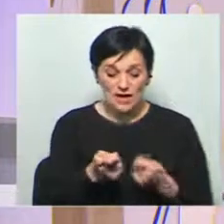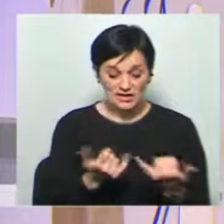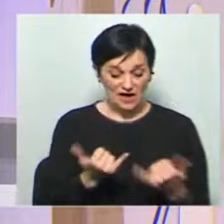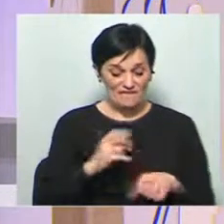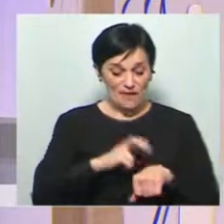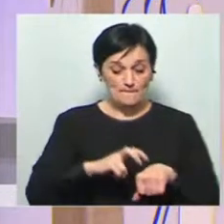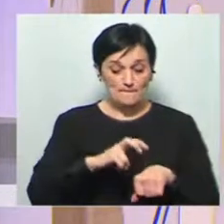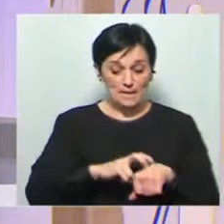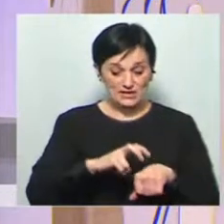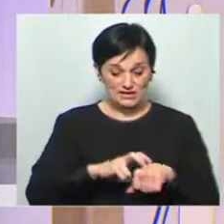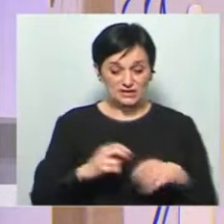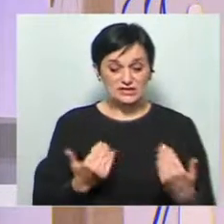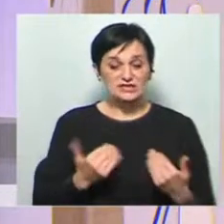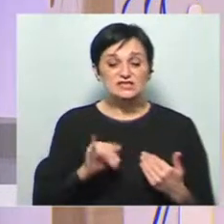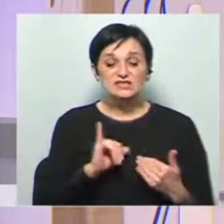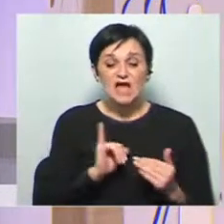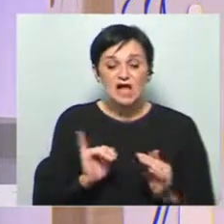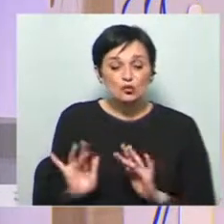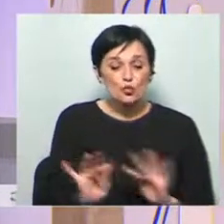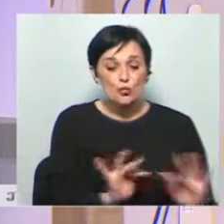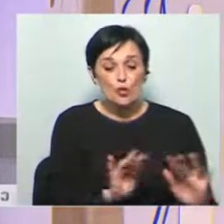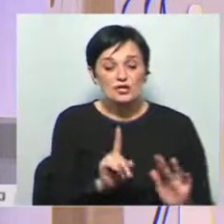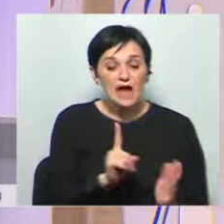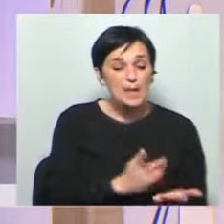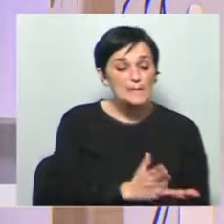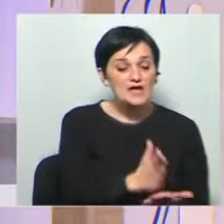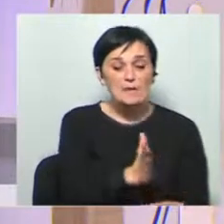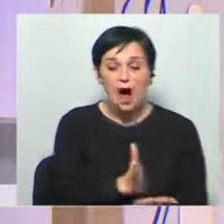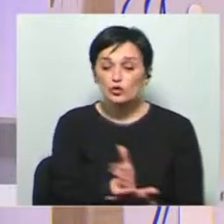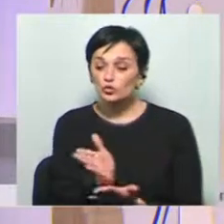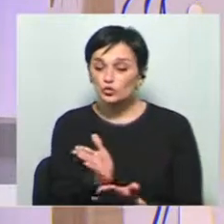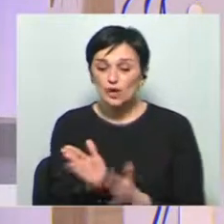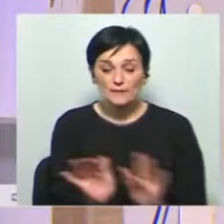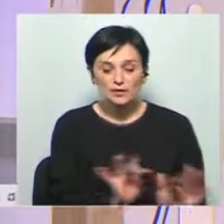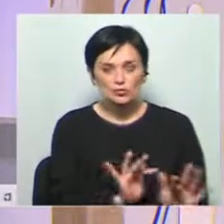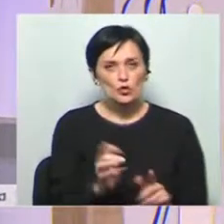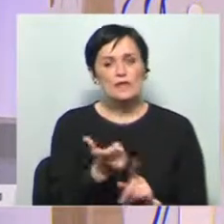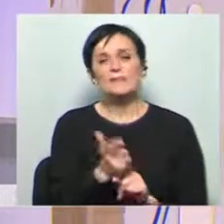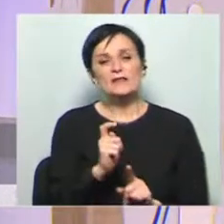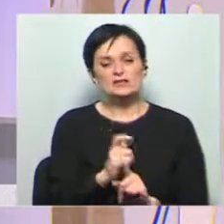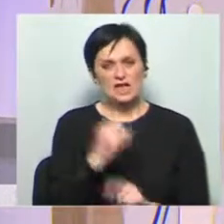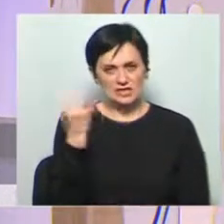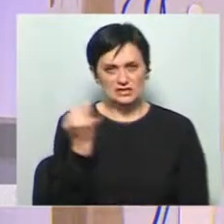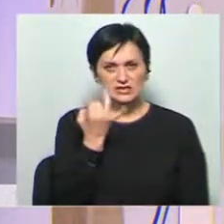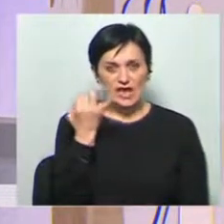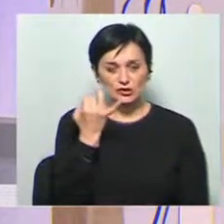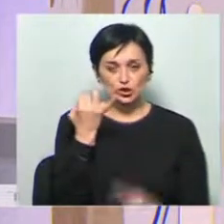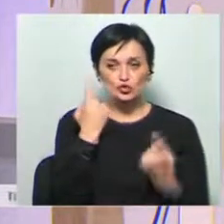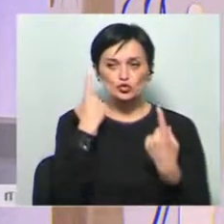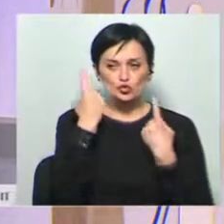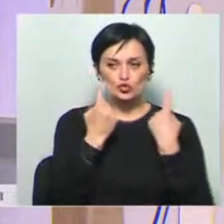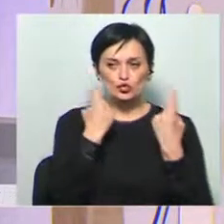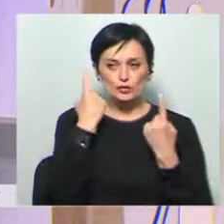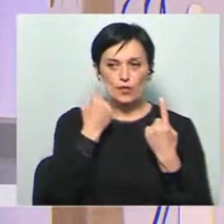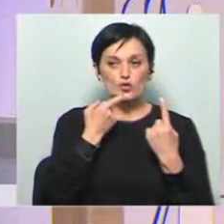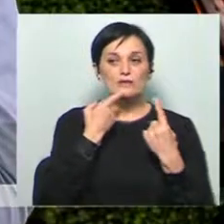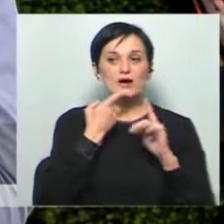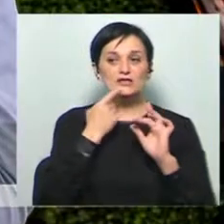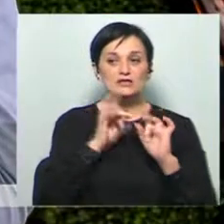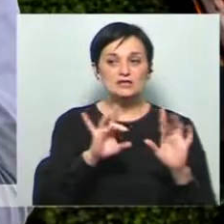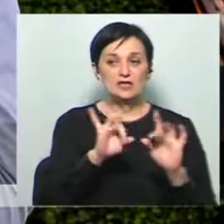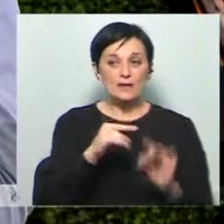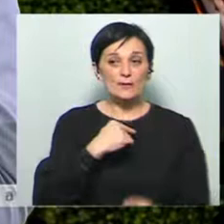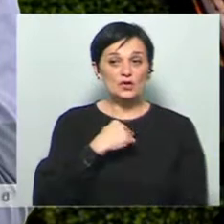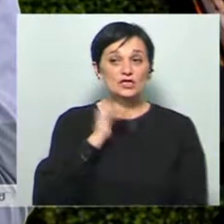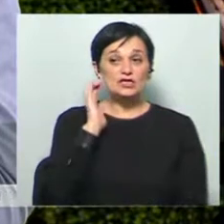მედიცინა საით მოძრაობს, აი რა მიმართულებით მოძრაობს? ძალიან საინტერესო ინფორმაცია გააჟღერეთ ახლა